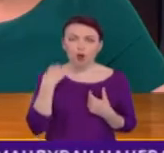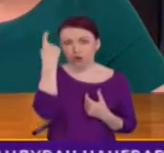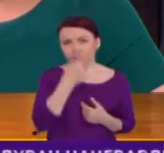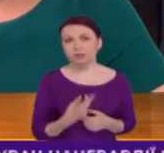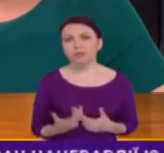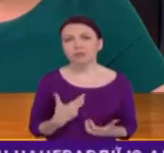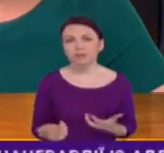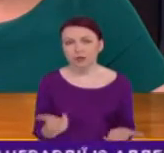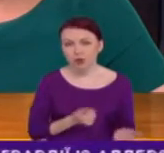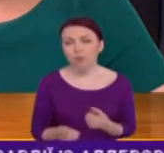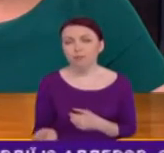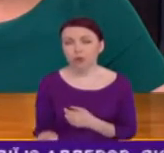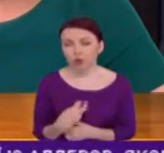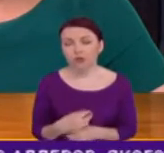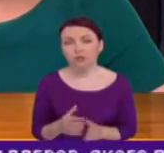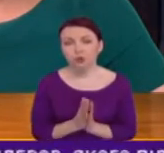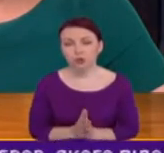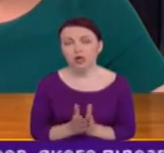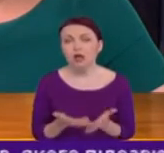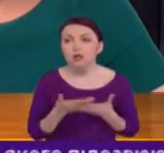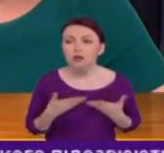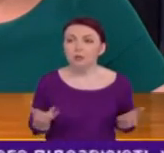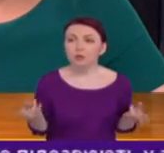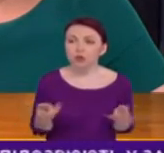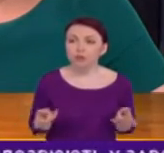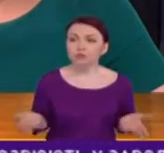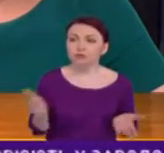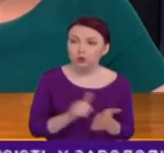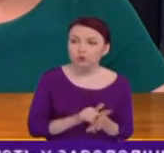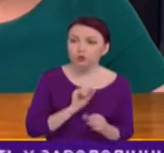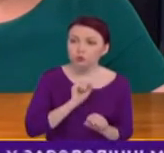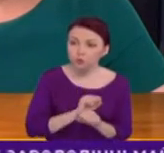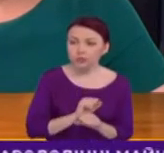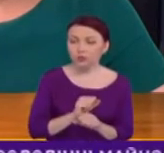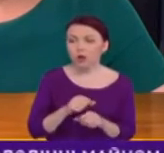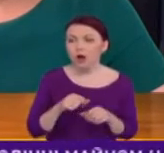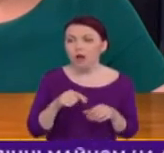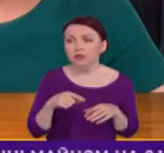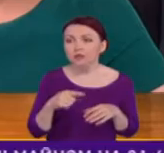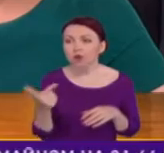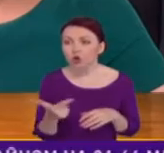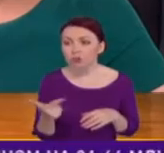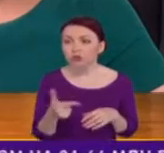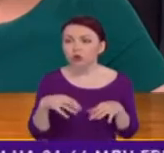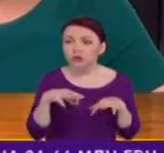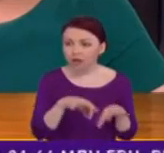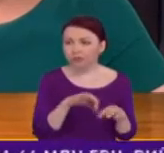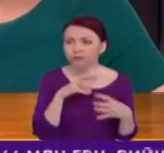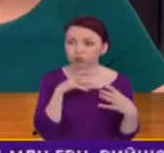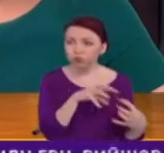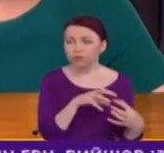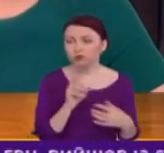прийом приходили і просили, нам потрібно встановити зупинку громадського транспорту вже нову. Я звертався